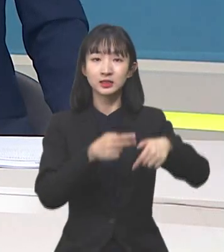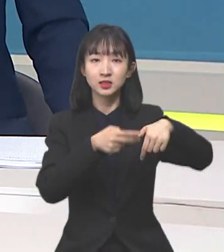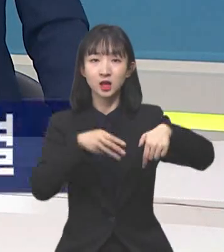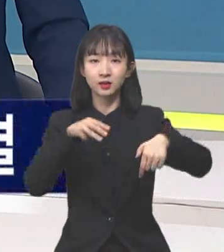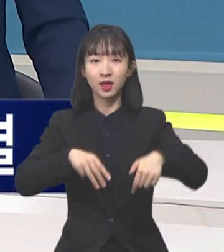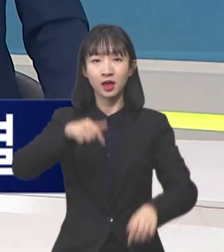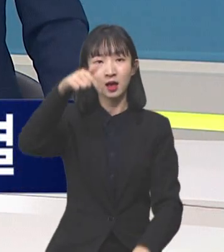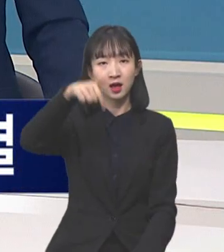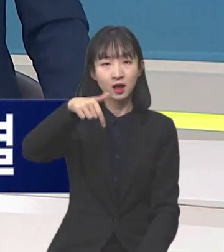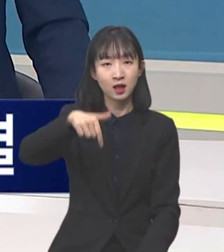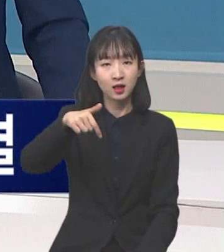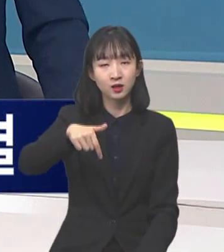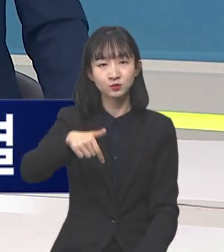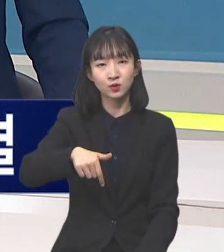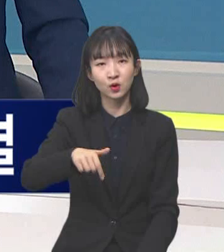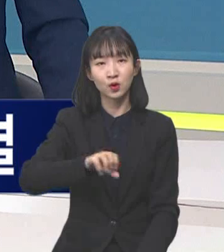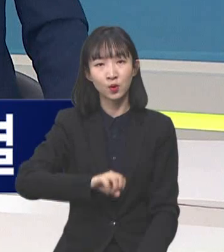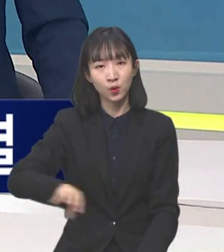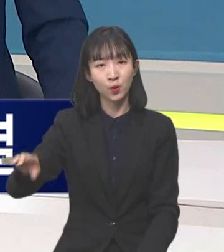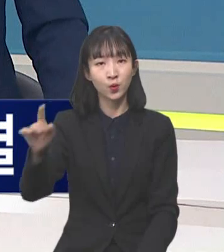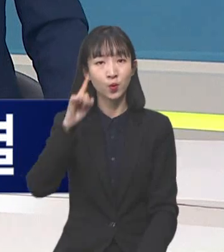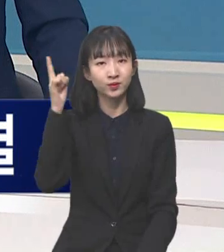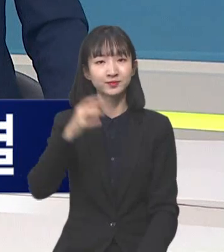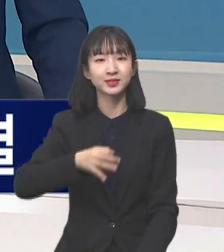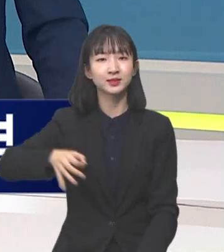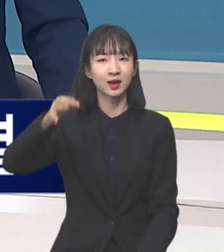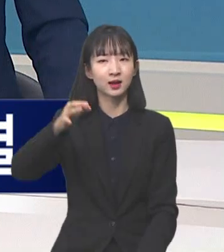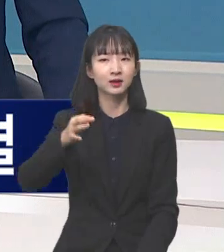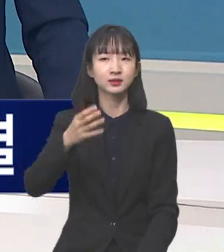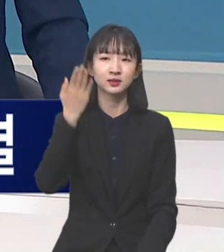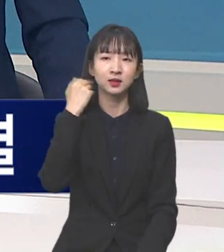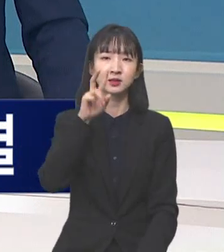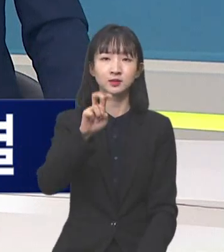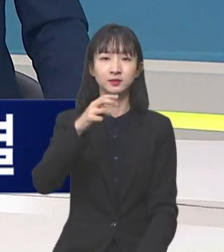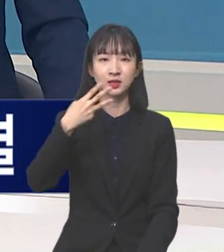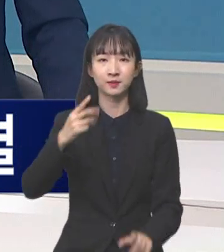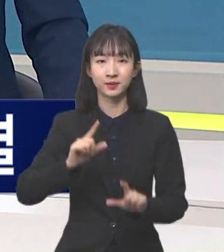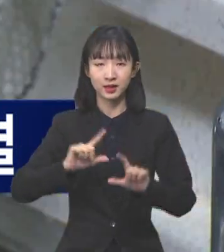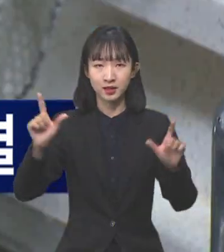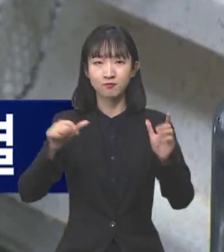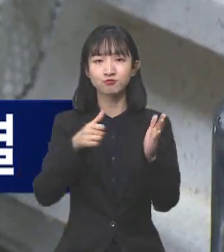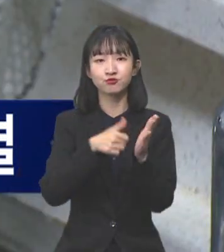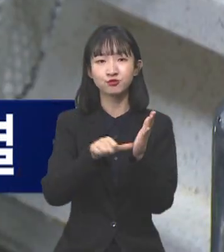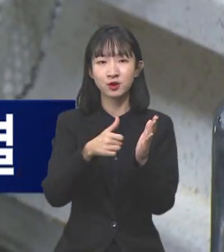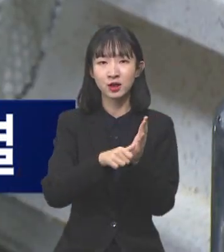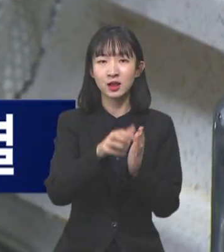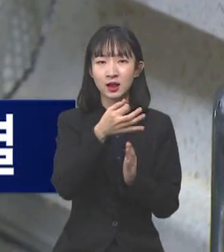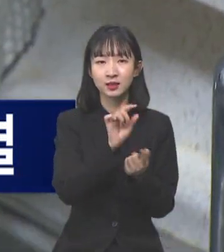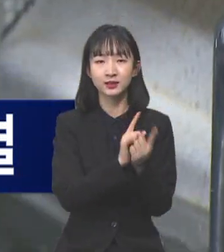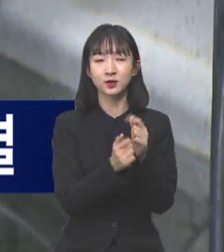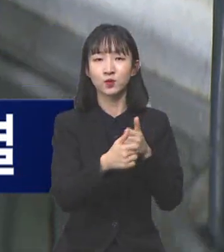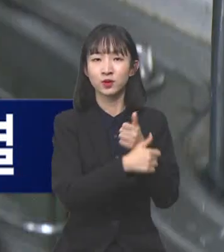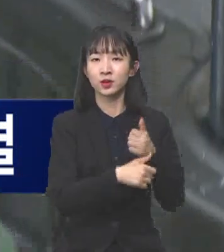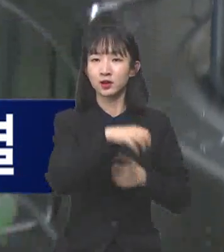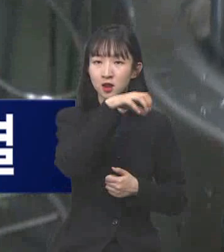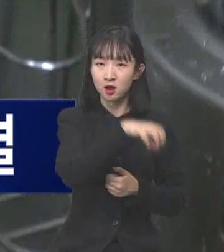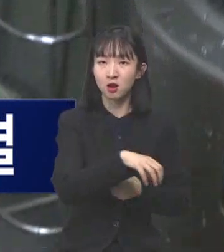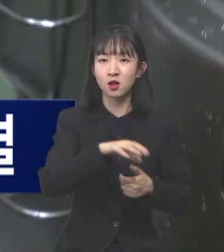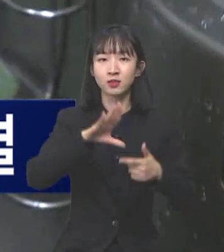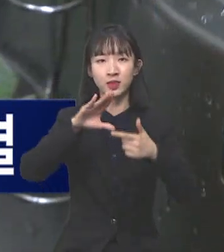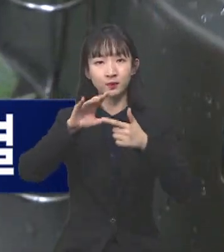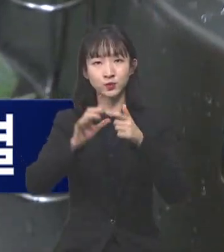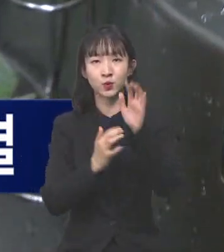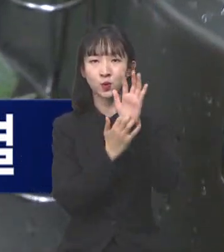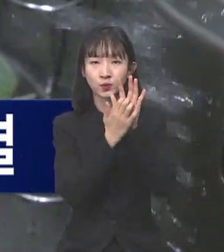인천 하수도 요금이 인상도 의 전망입니다 인천시는 지난 23일 물가 대책 위원회를 열어 하수도 요금 과 남촌 농산물